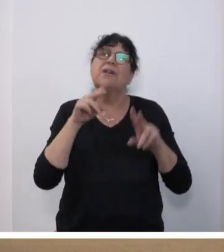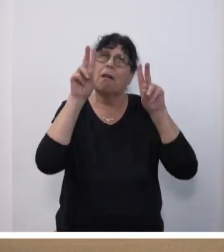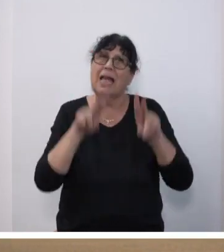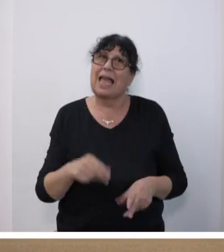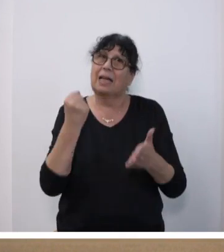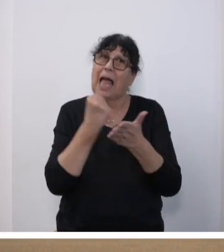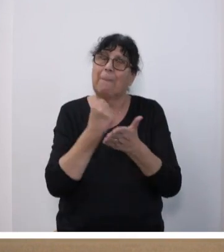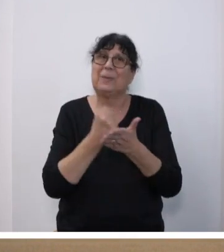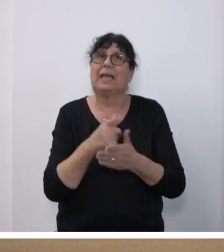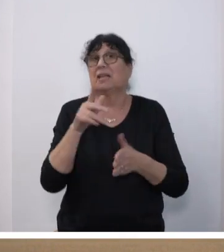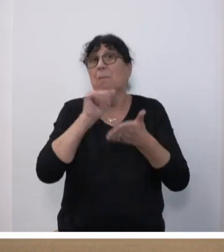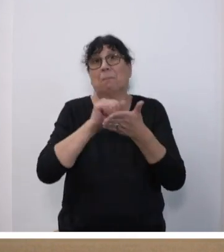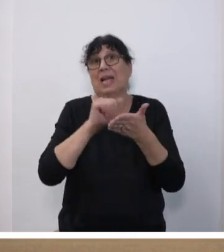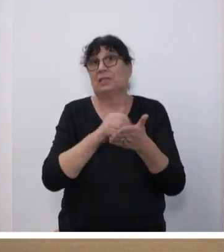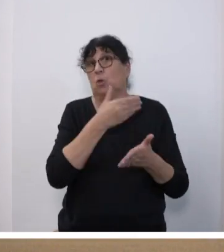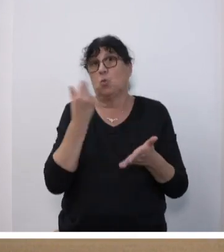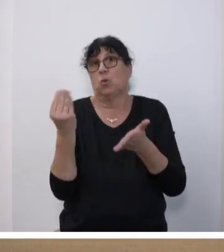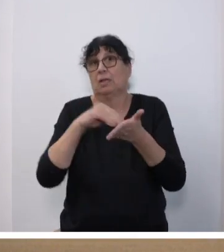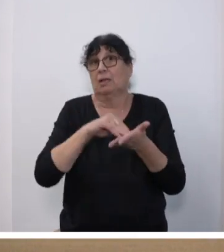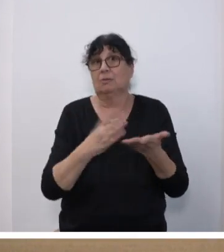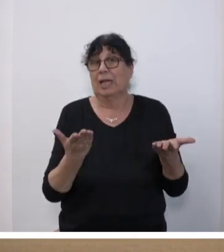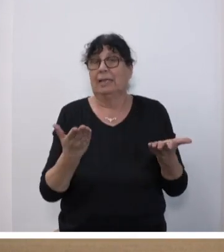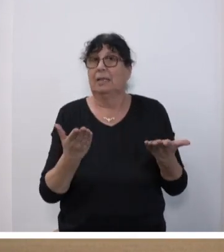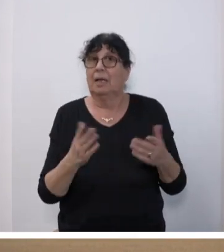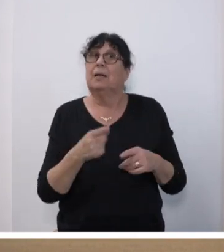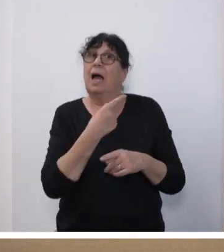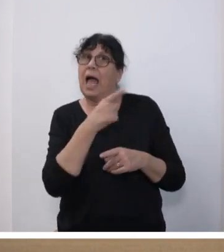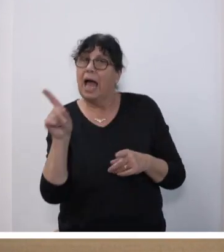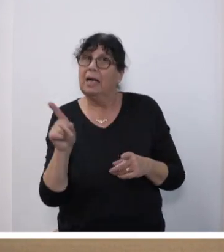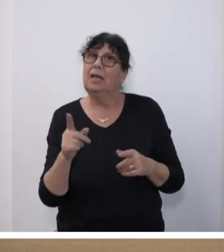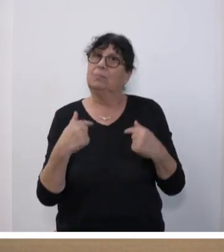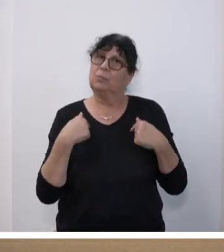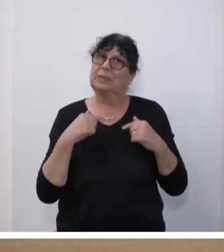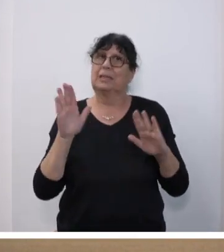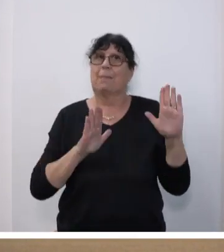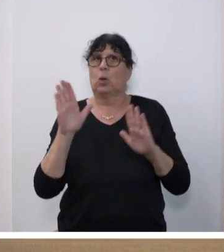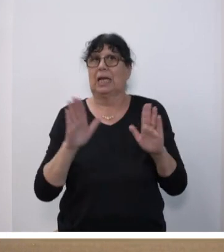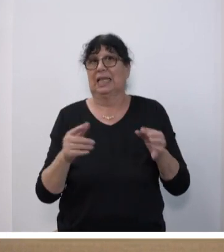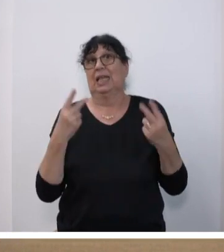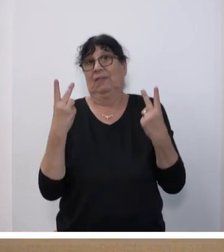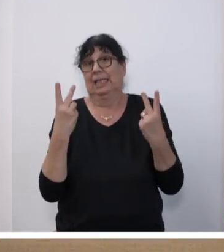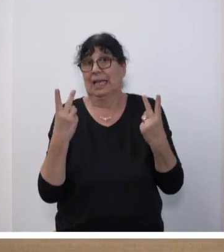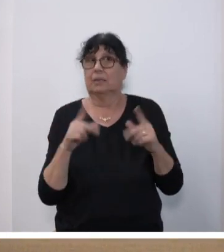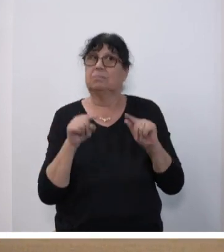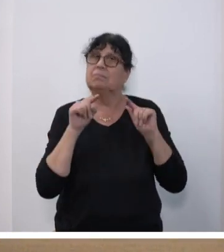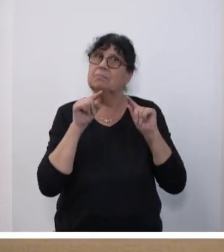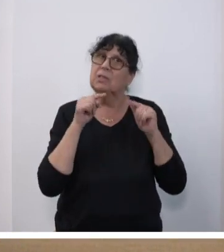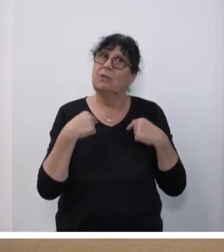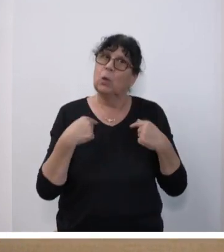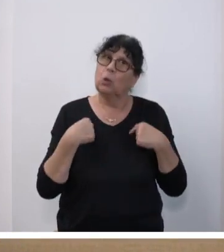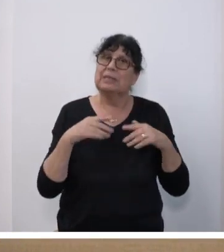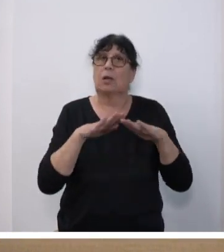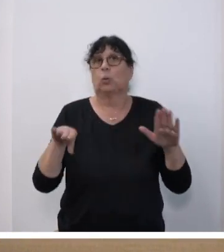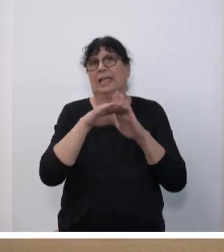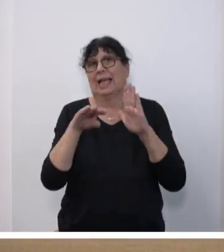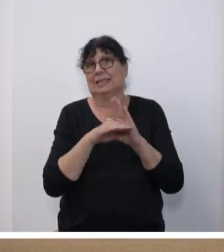nie in der Presse lesen können. Sie alle sind das Rückgrat unserer Demokratie. Sie sind das Rückgrat unseres